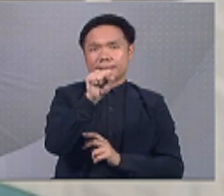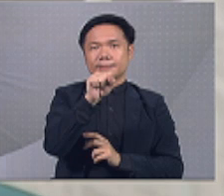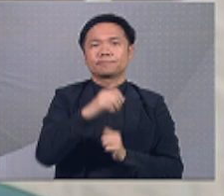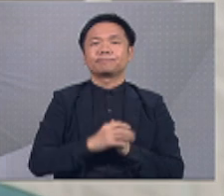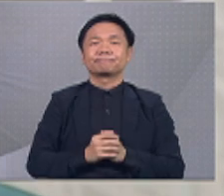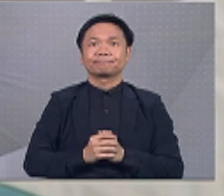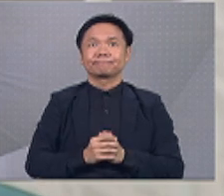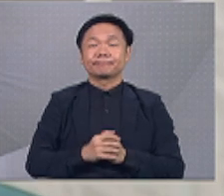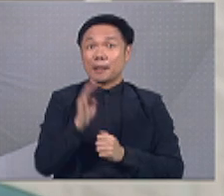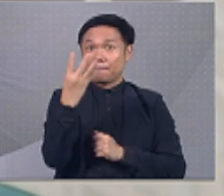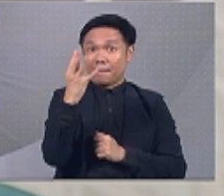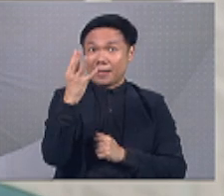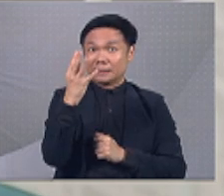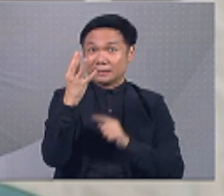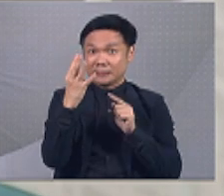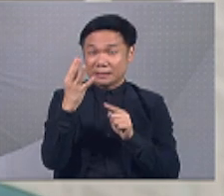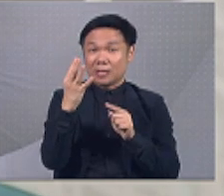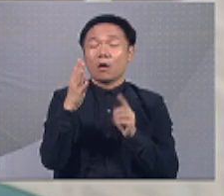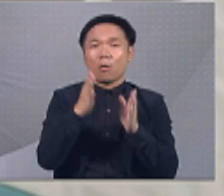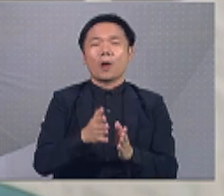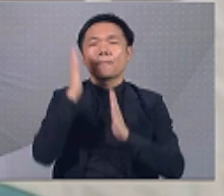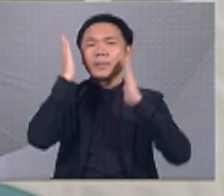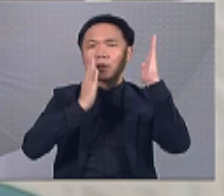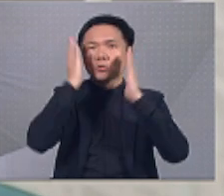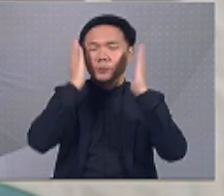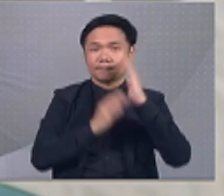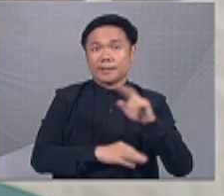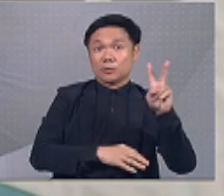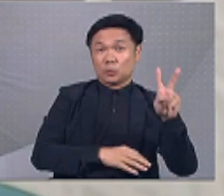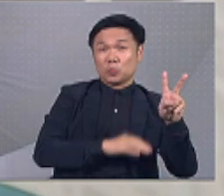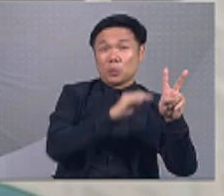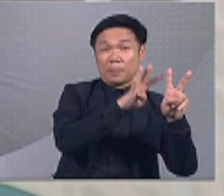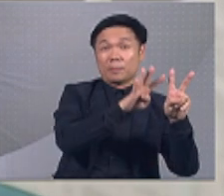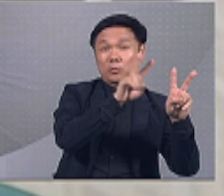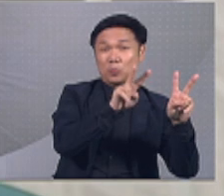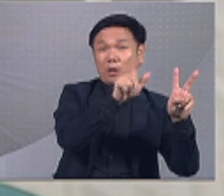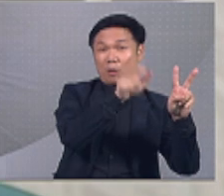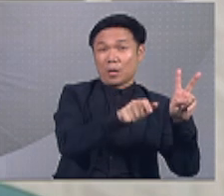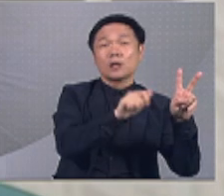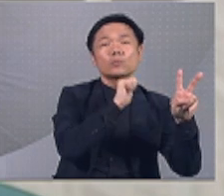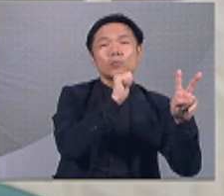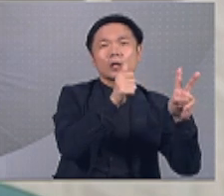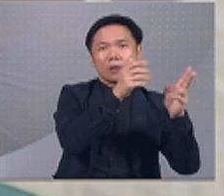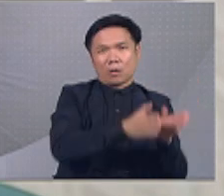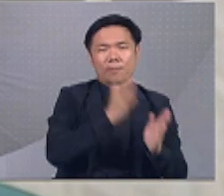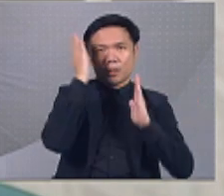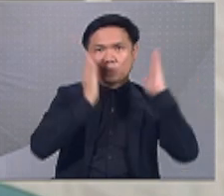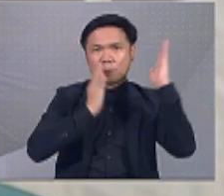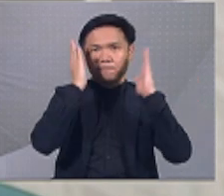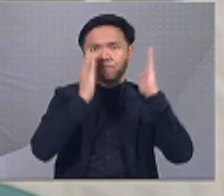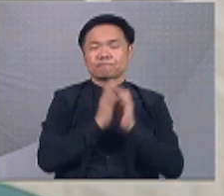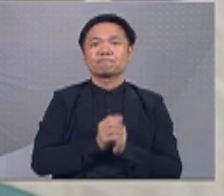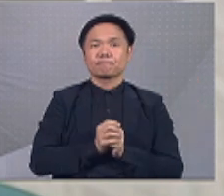melibatkan 14 kiss dikalangan warga Indonesia dan 242 kiss bukan warga negara yaitu